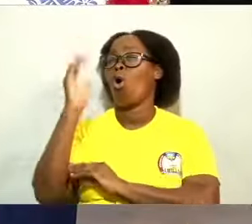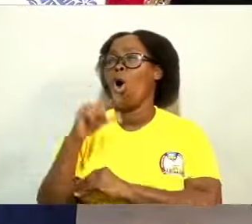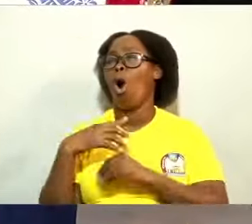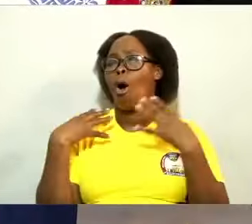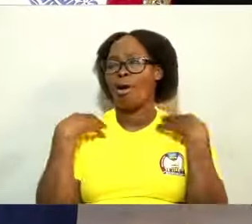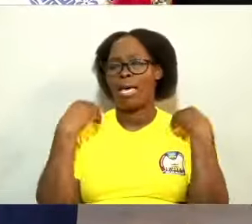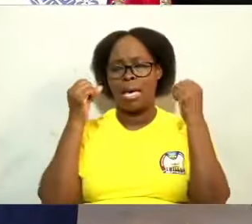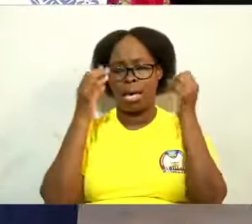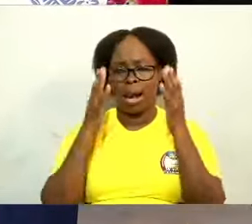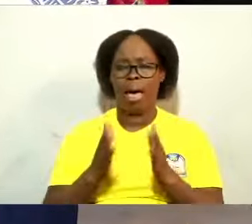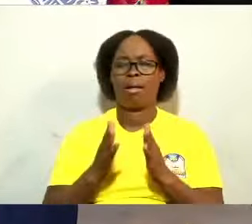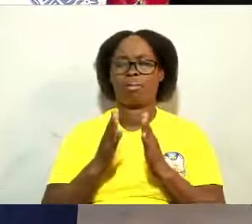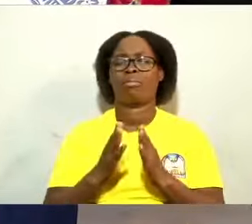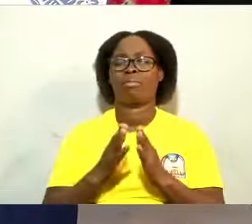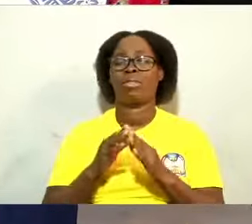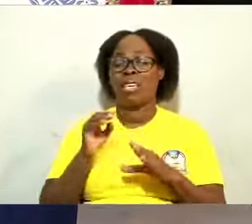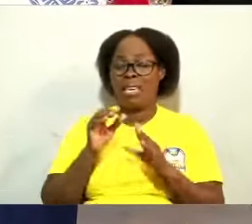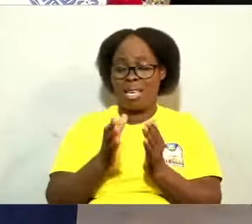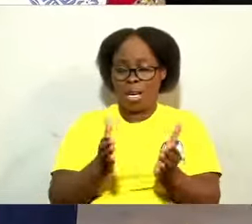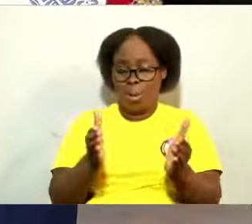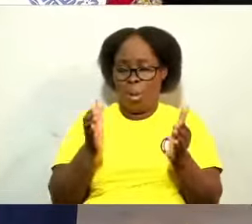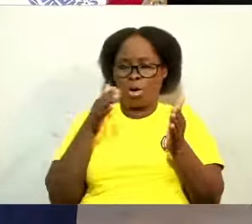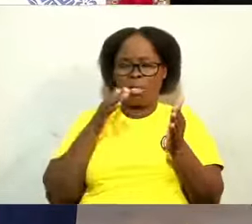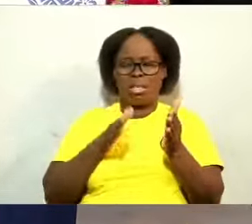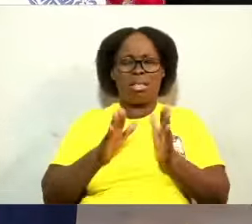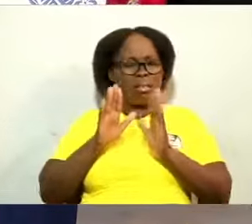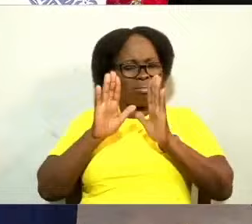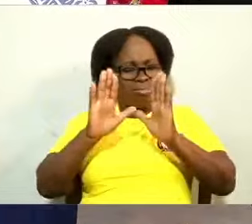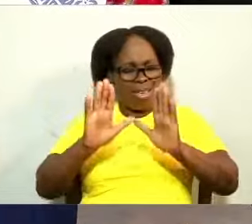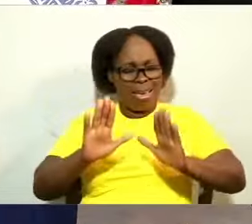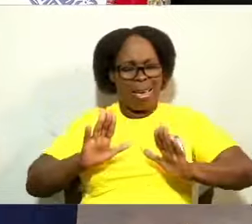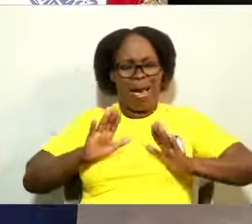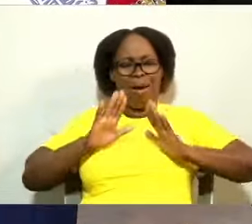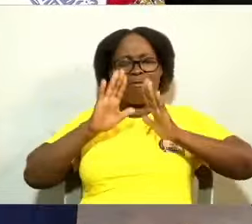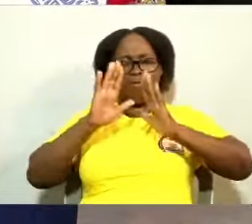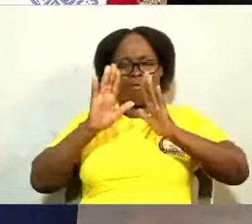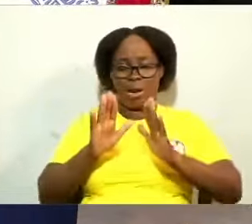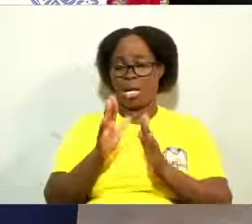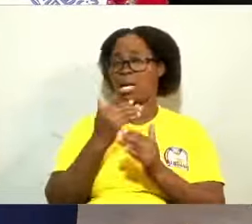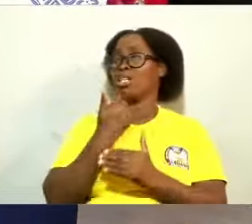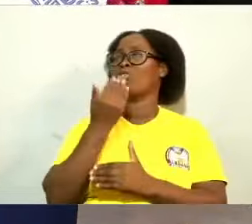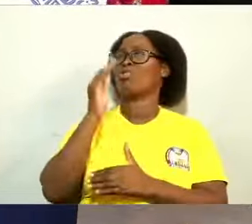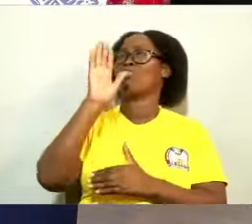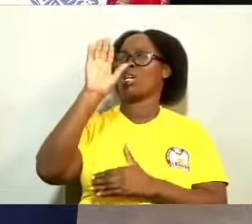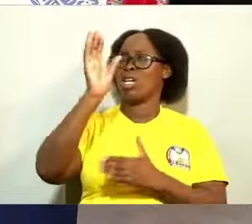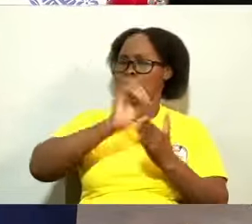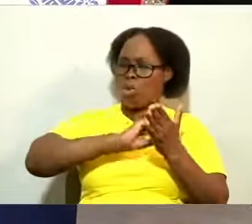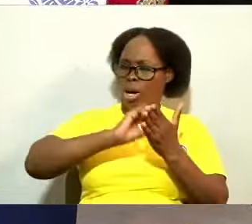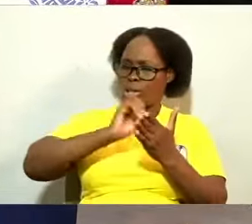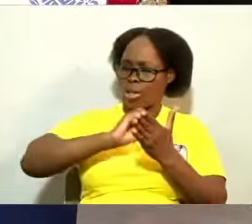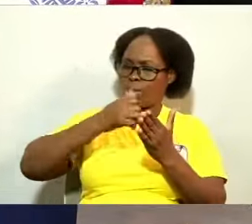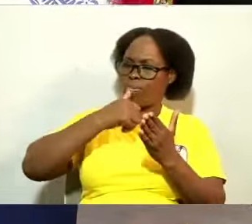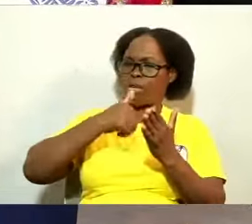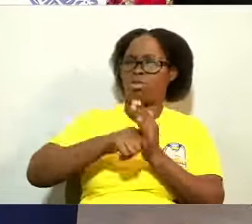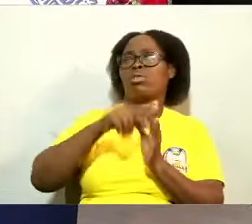mponyaji. Katika boksi hili makini, watoto wako wamekuandikia barua.